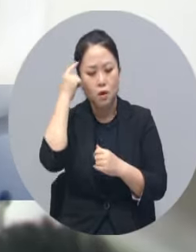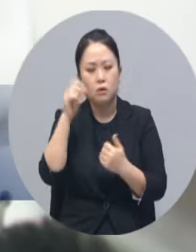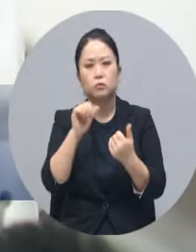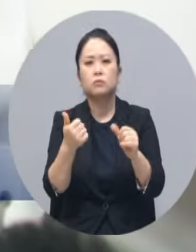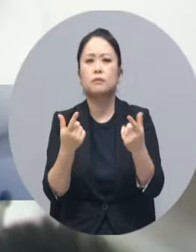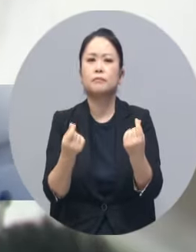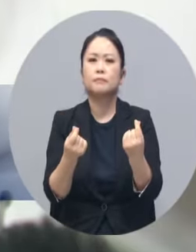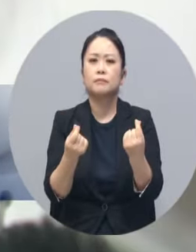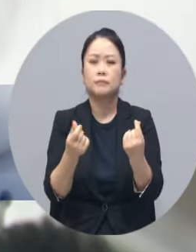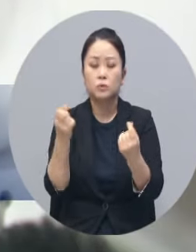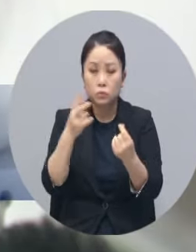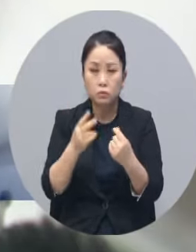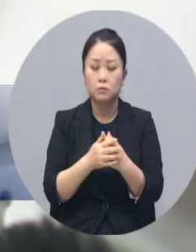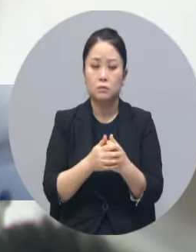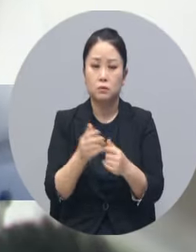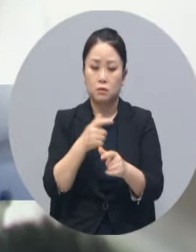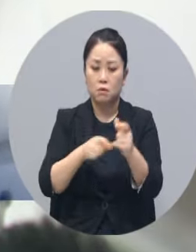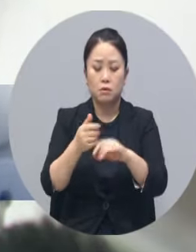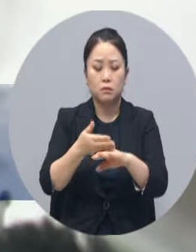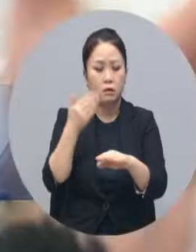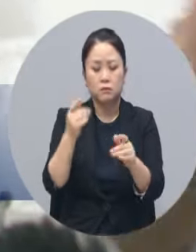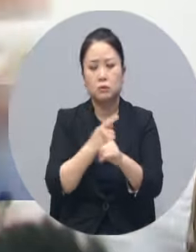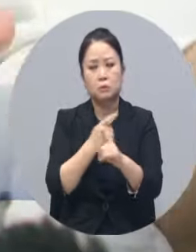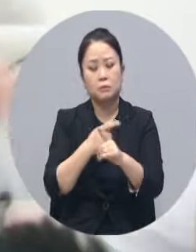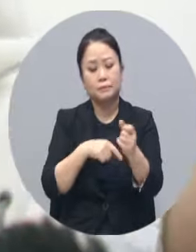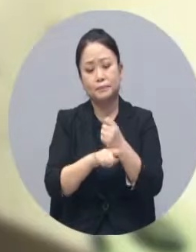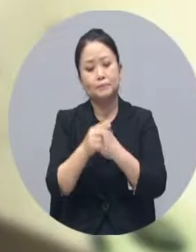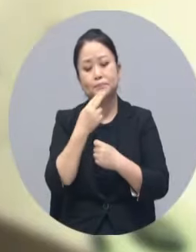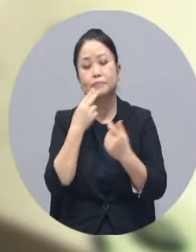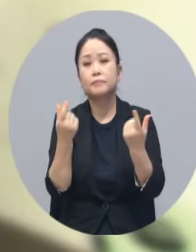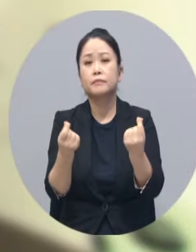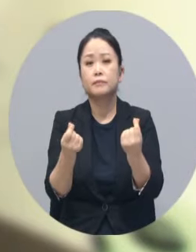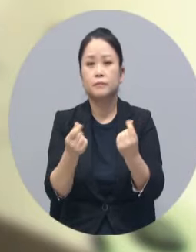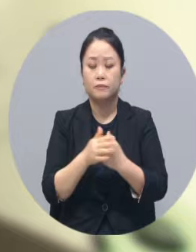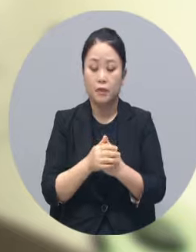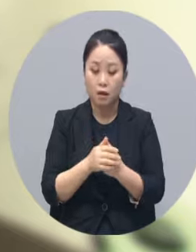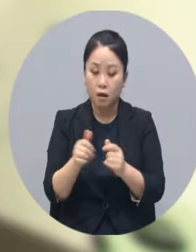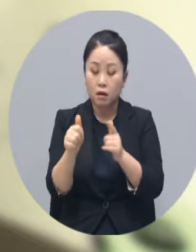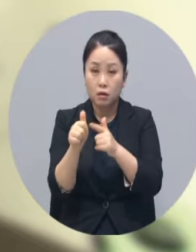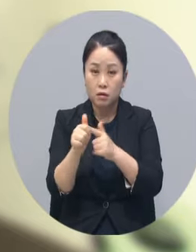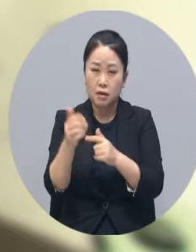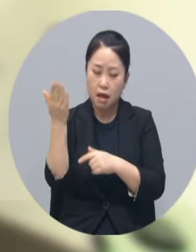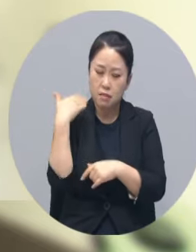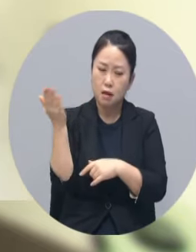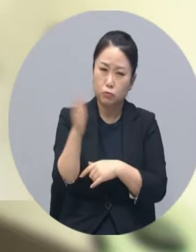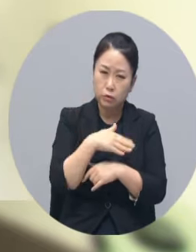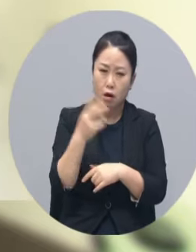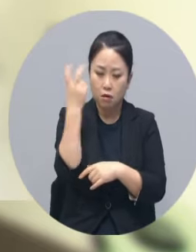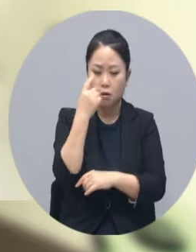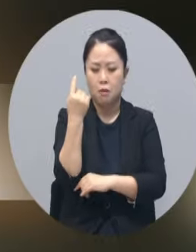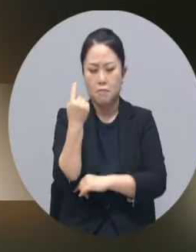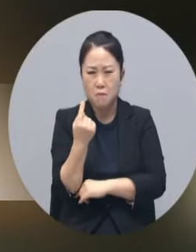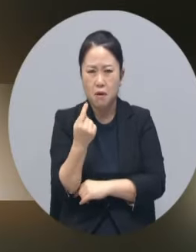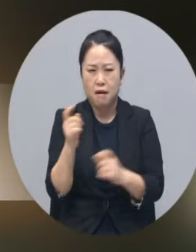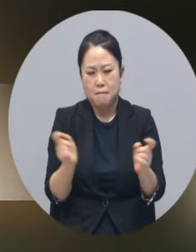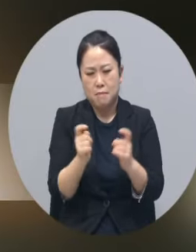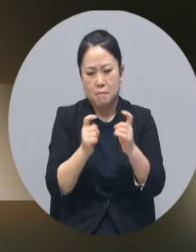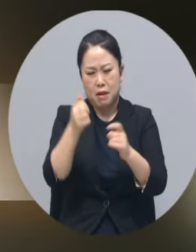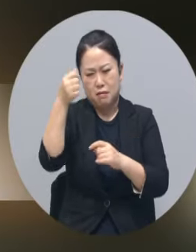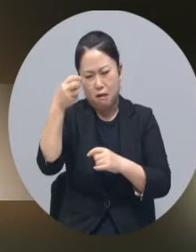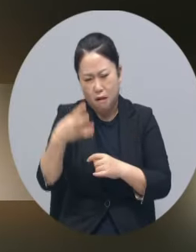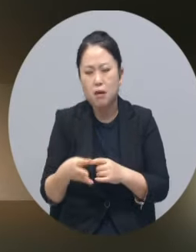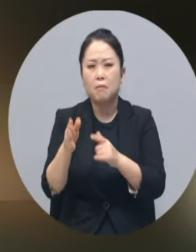죽은 상태고 더 이상의 치료가 의미가 없습니다. 가해 남성은 이전부터 경비원들과 마찰을 빚어온 것으로